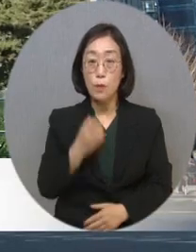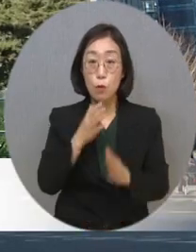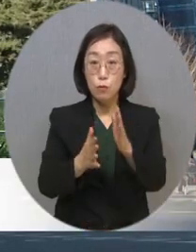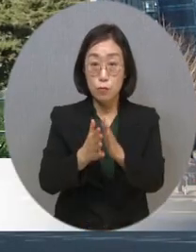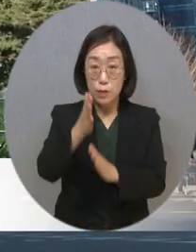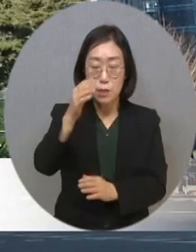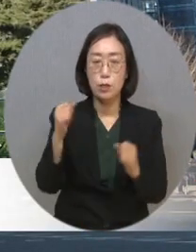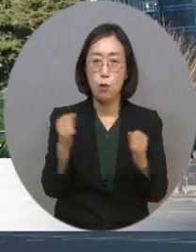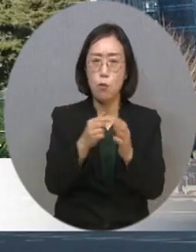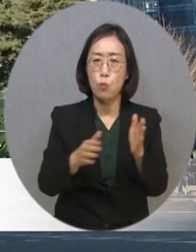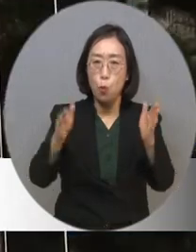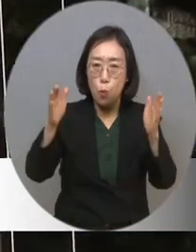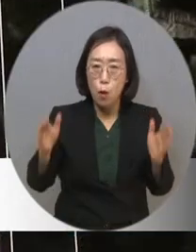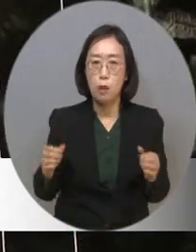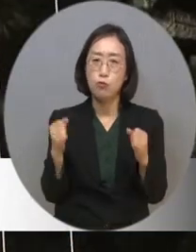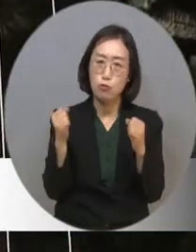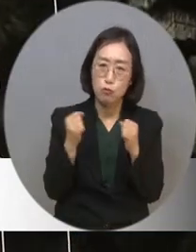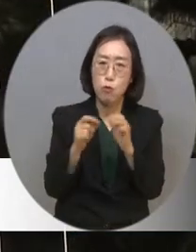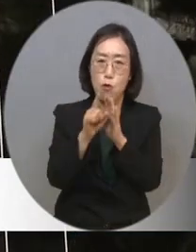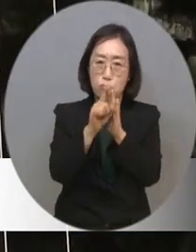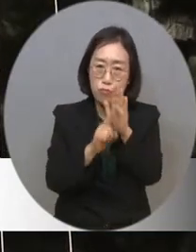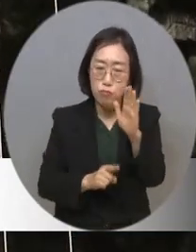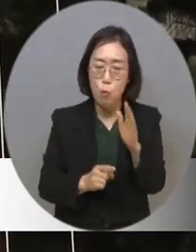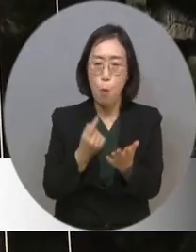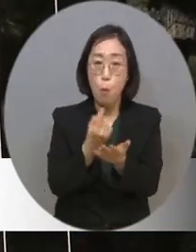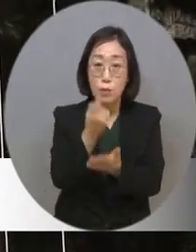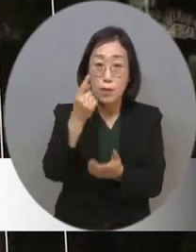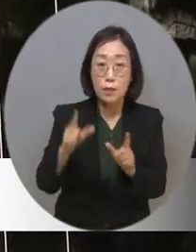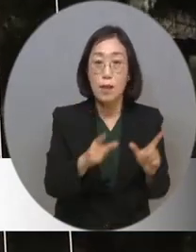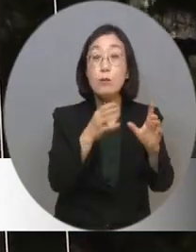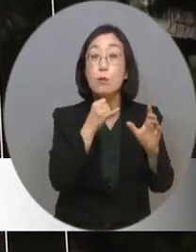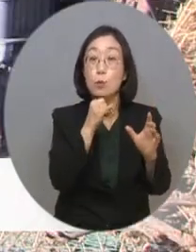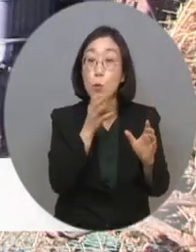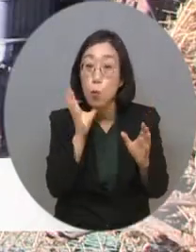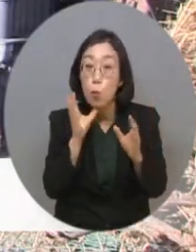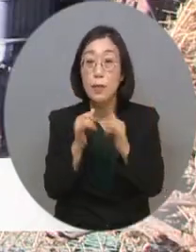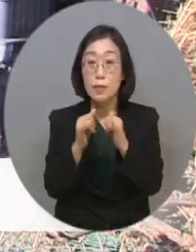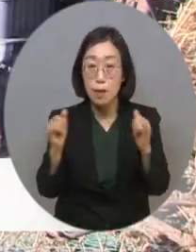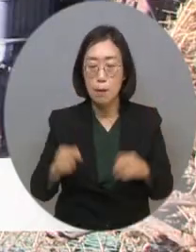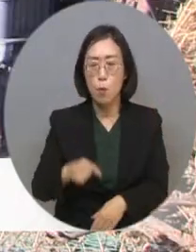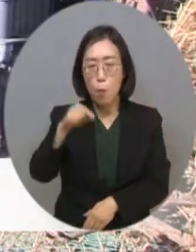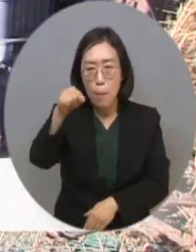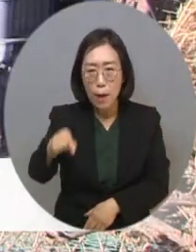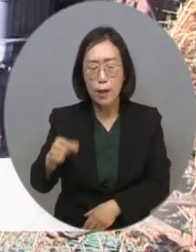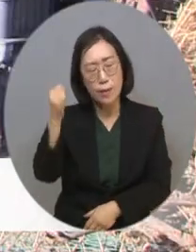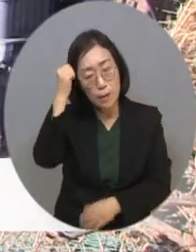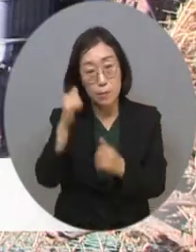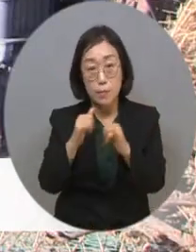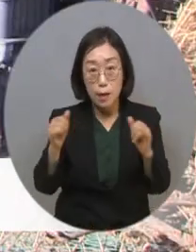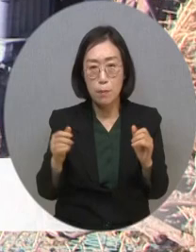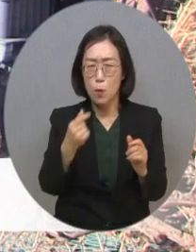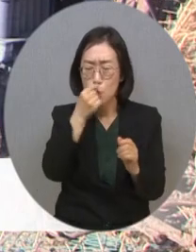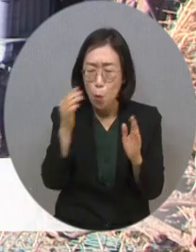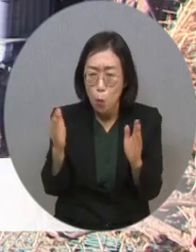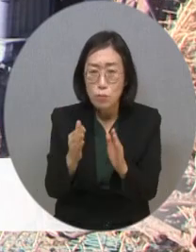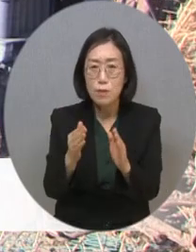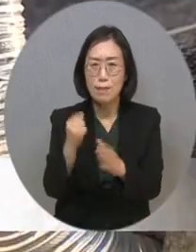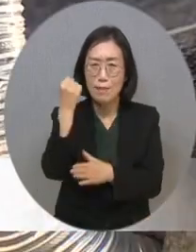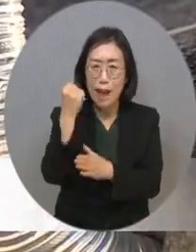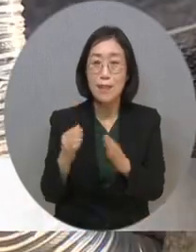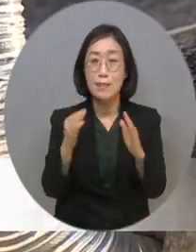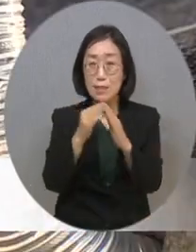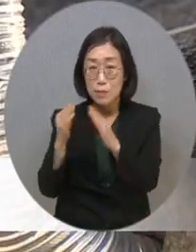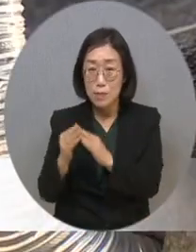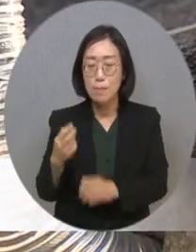서울시는 겨울철 한파로 인해 독거노인과 노숙인, 쪽방촌 주민 등 취약계층의 피해를 대비하기 위한